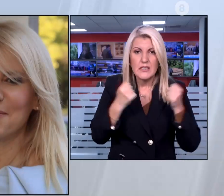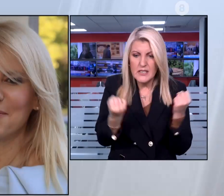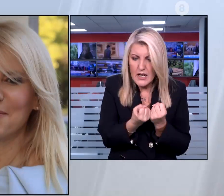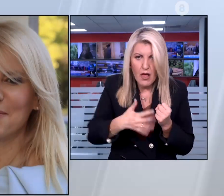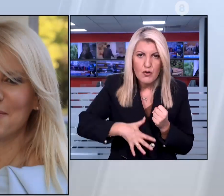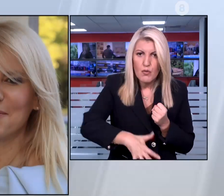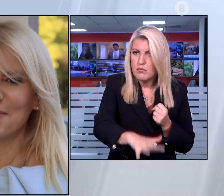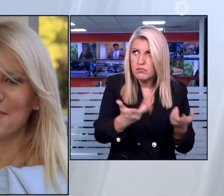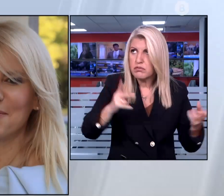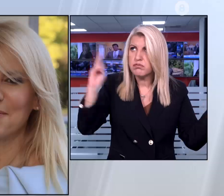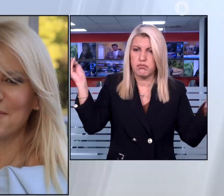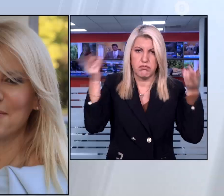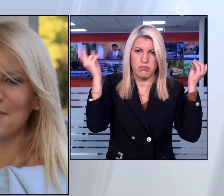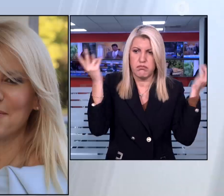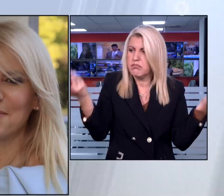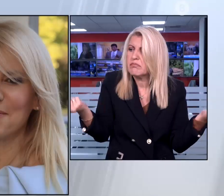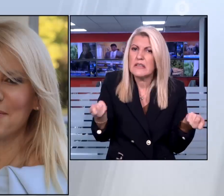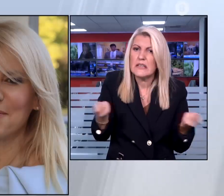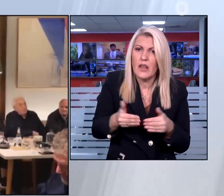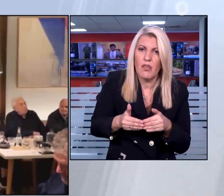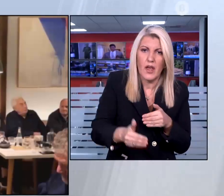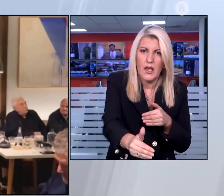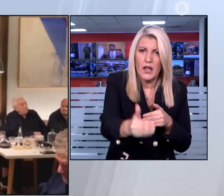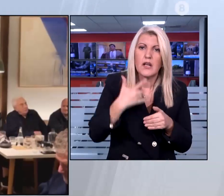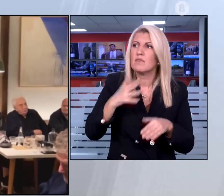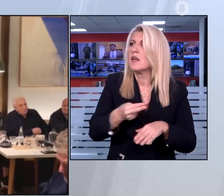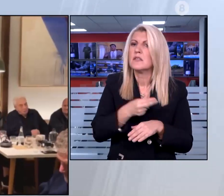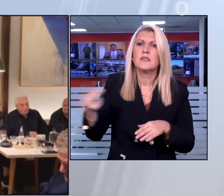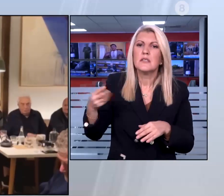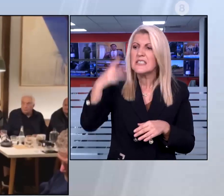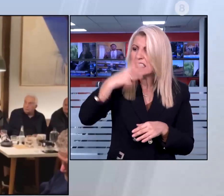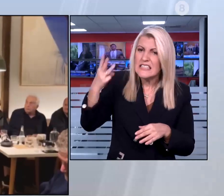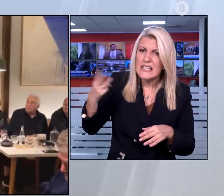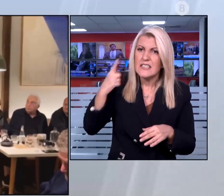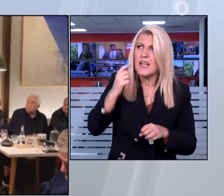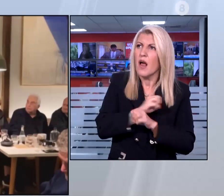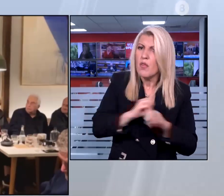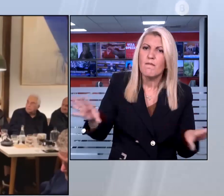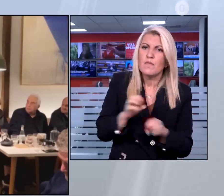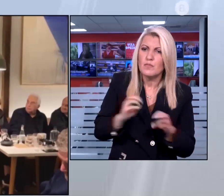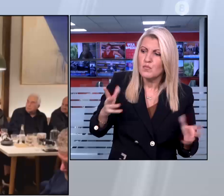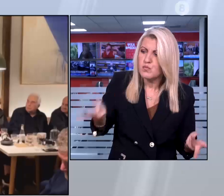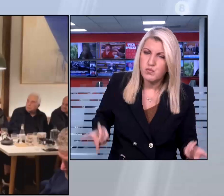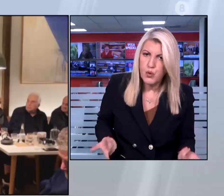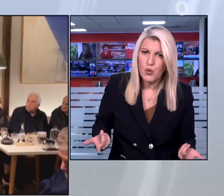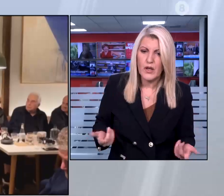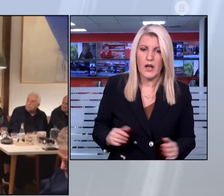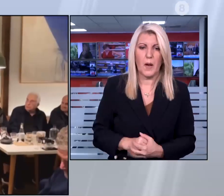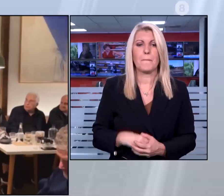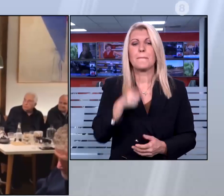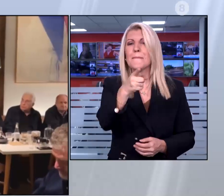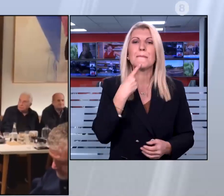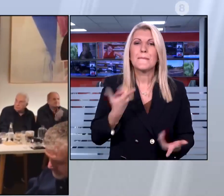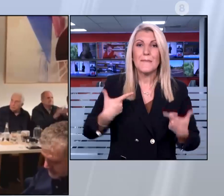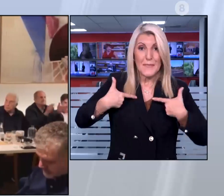έχει ανοίξει ακόμα στο ΝΑΕ ΣΥΡΙΖΑ η καμπάνια για το συνέδριο? Τα μέλη για τον πρόεδρο δεν είναι κόμμα. Αυτή είναι η βασική μας